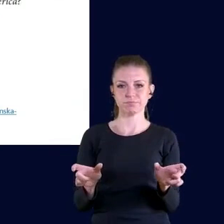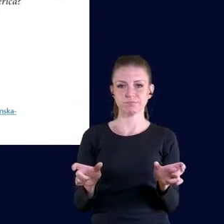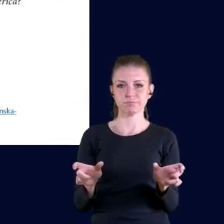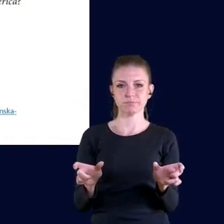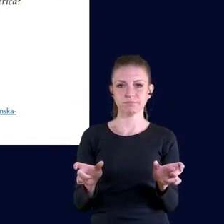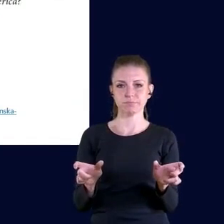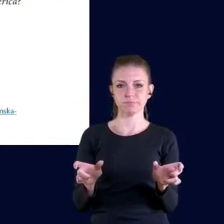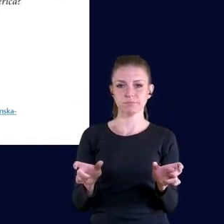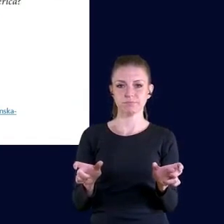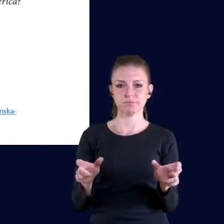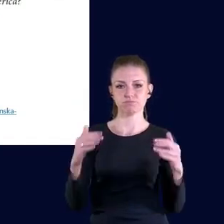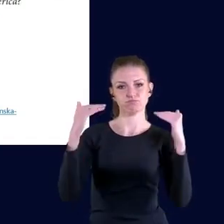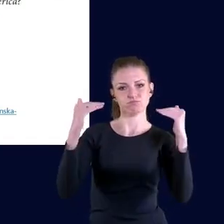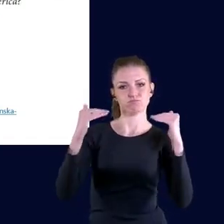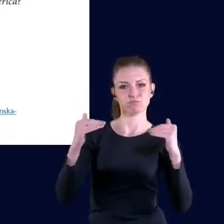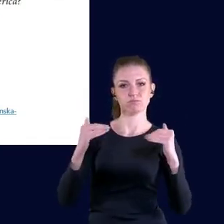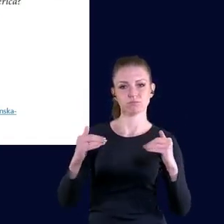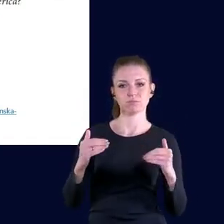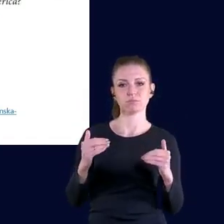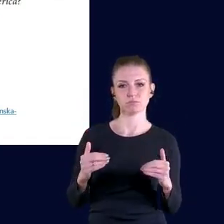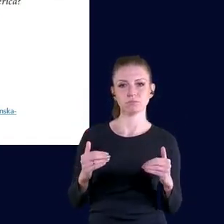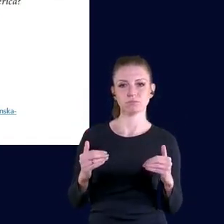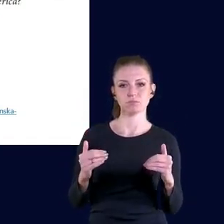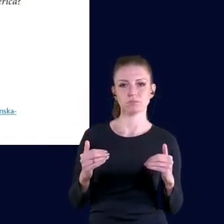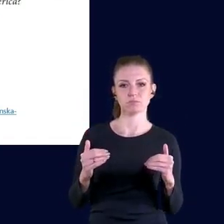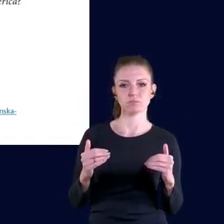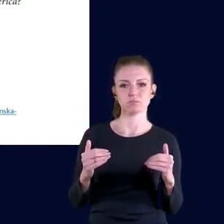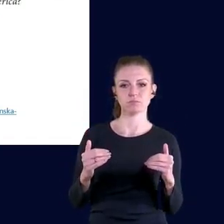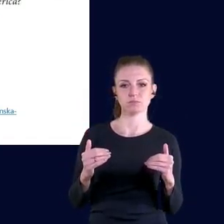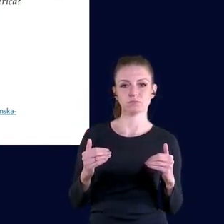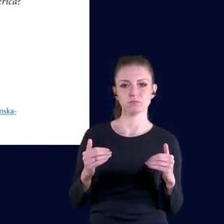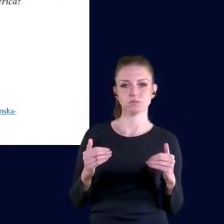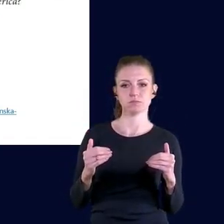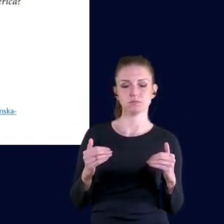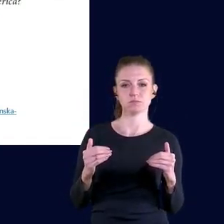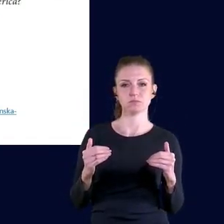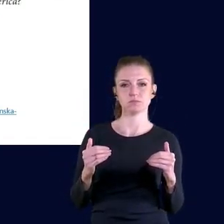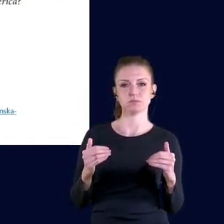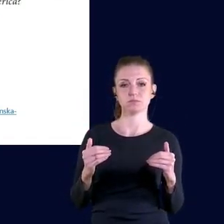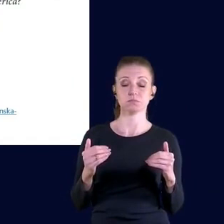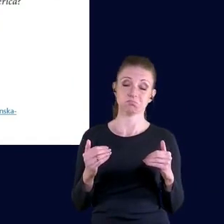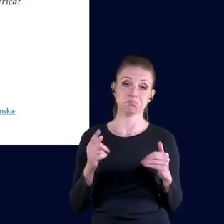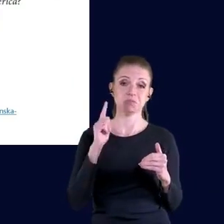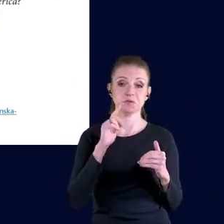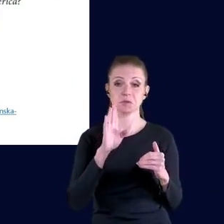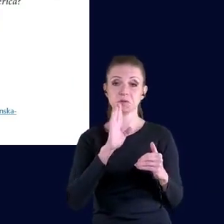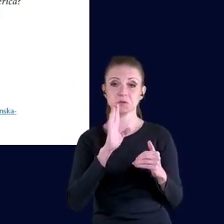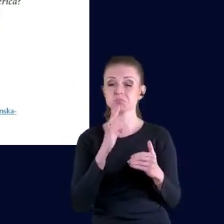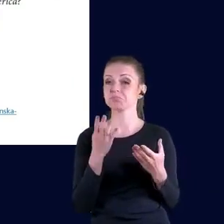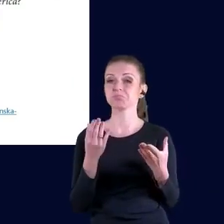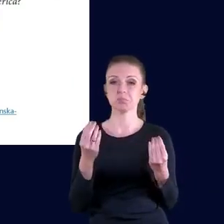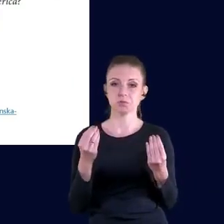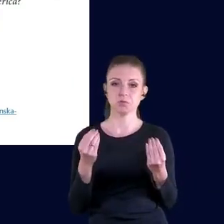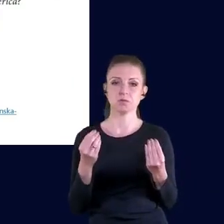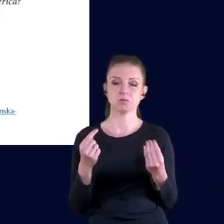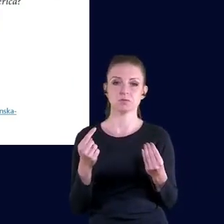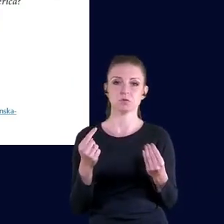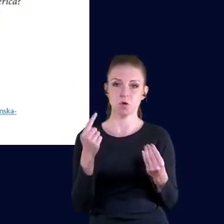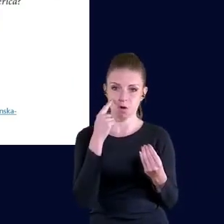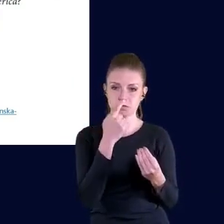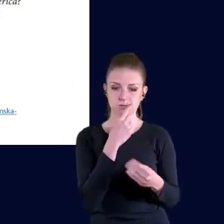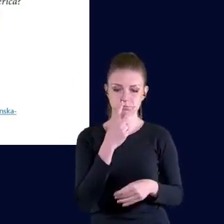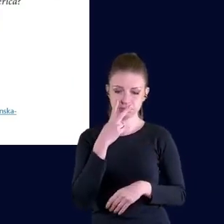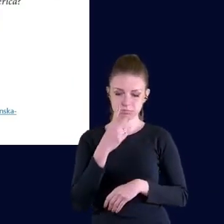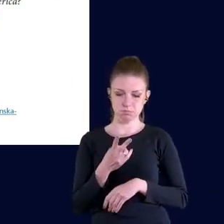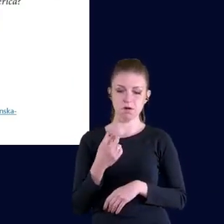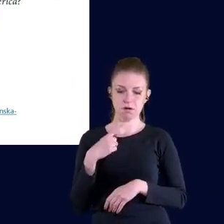jakieś tematyczne Tak i to jest prawdopodobnie zrobione żeby dobrze